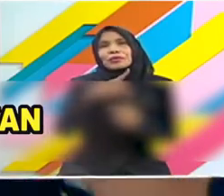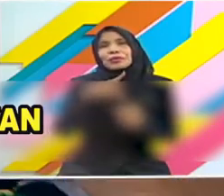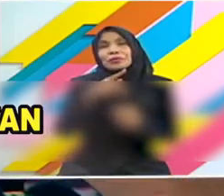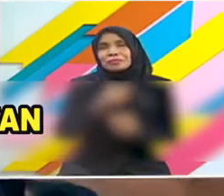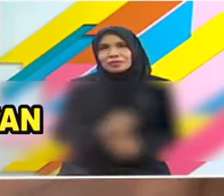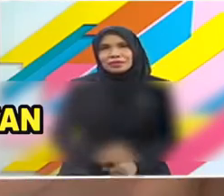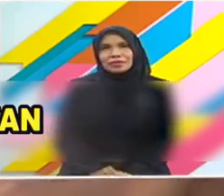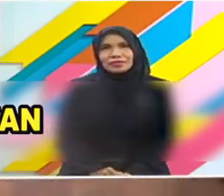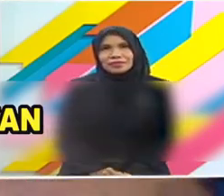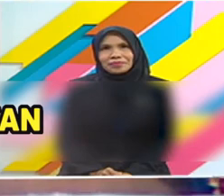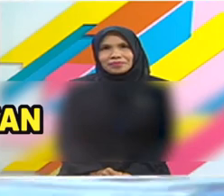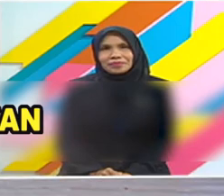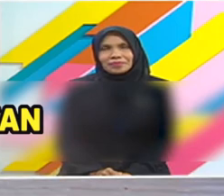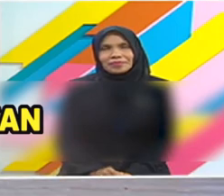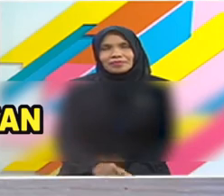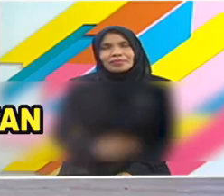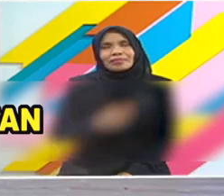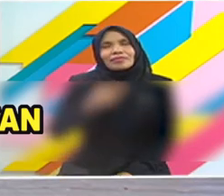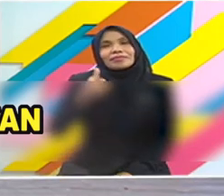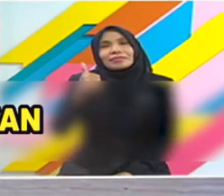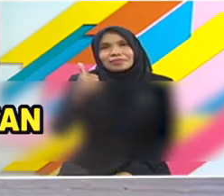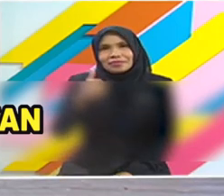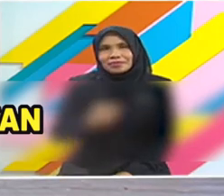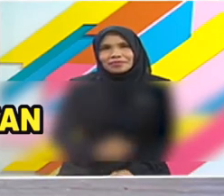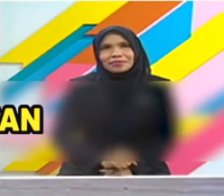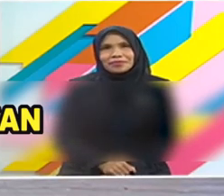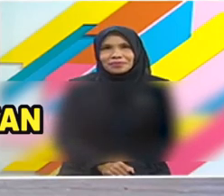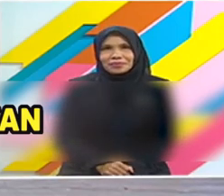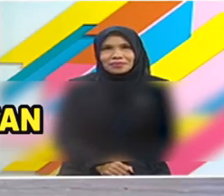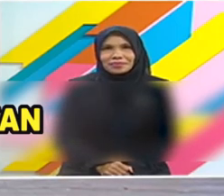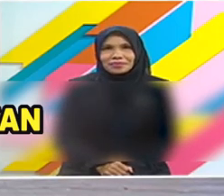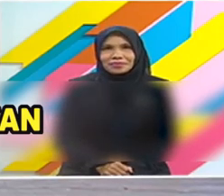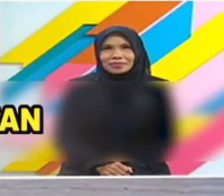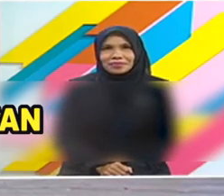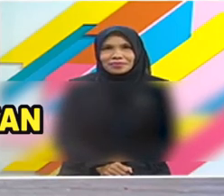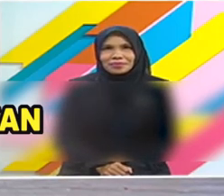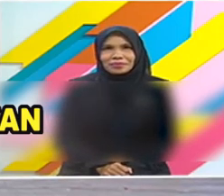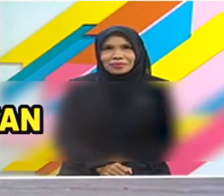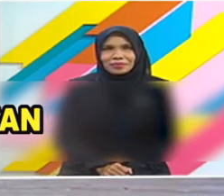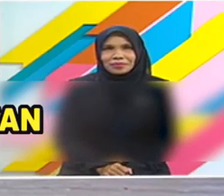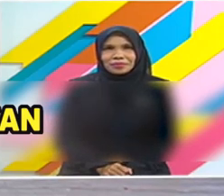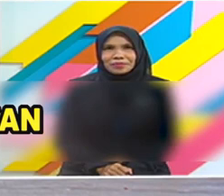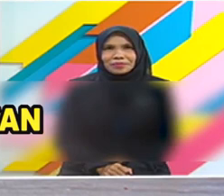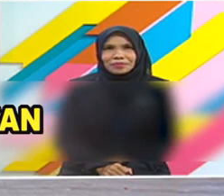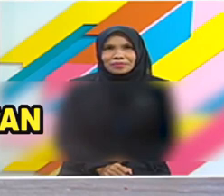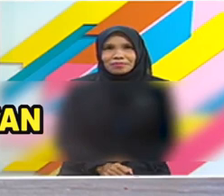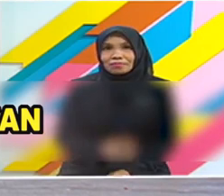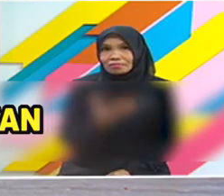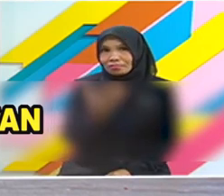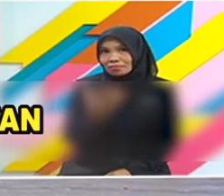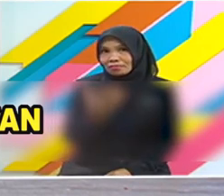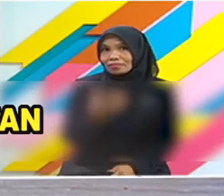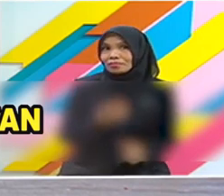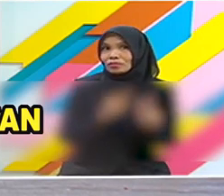Betul. Sedapnya bau dia. Okey, seterusnya Kak Rina untuk bekas yang kedua. Bekas yang tengah ni cikgu? Ya,